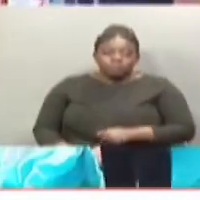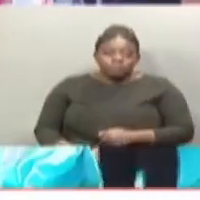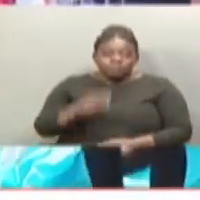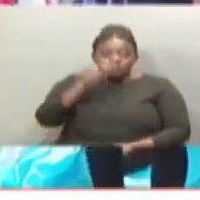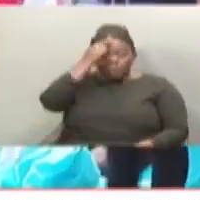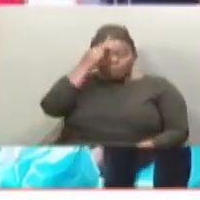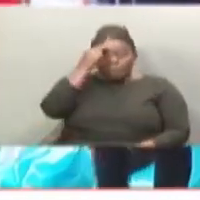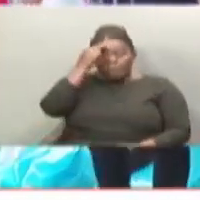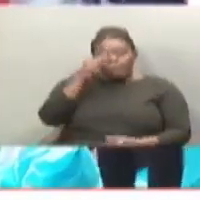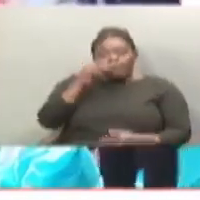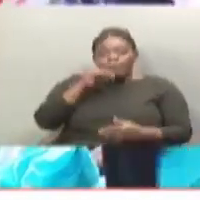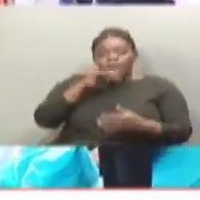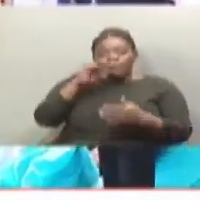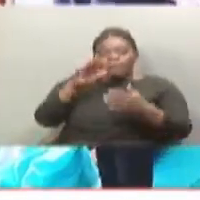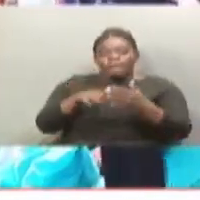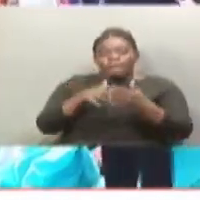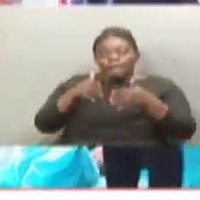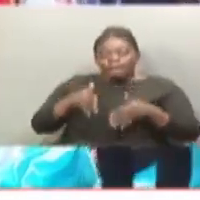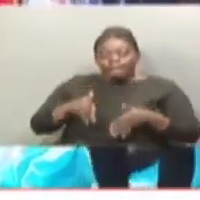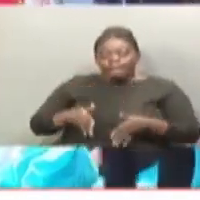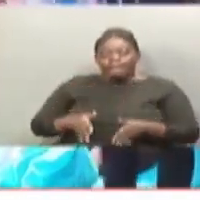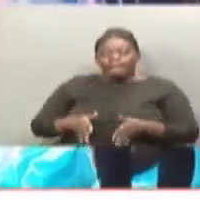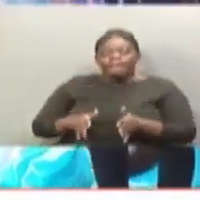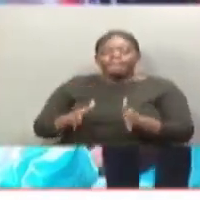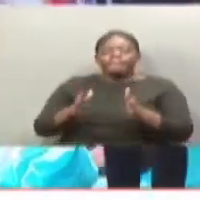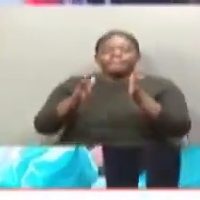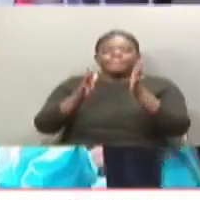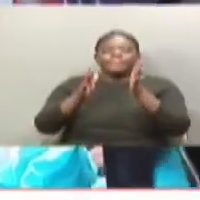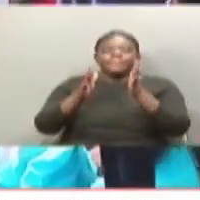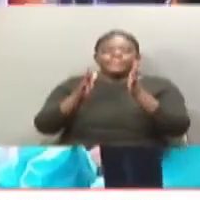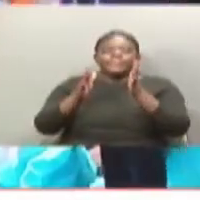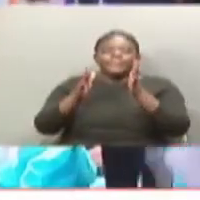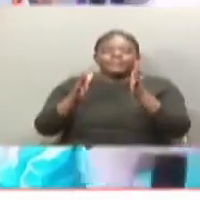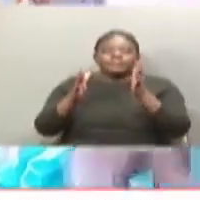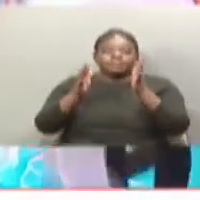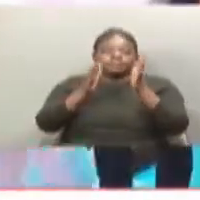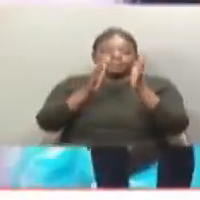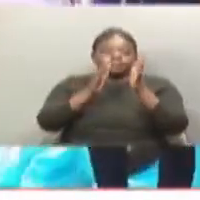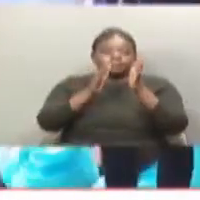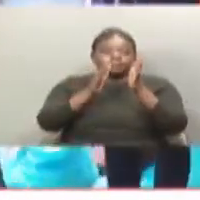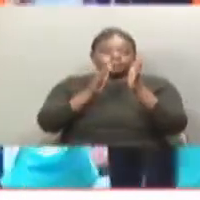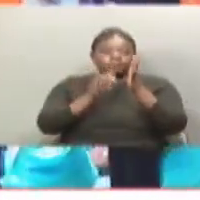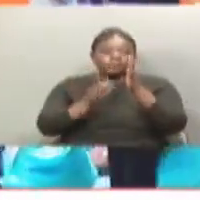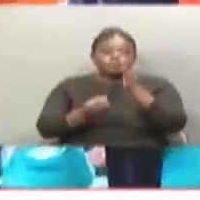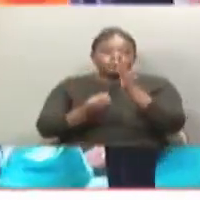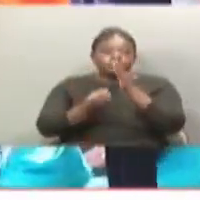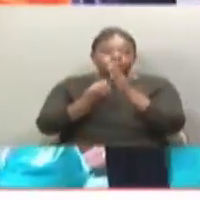Abayizi bayimbye ennyimba ez'amazaalibwa kiyite Christmas Carols.